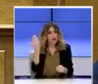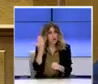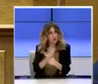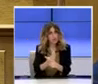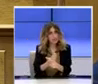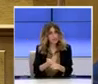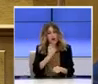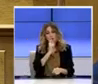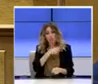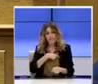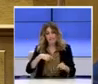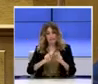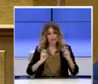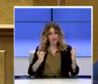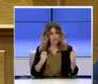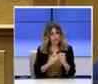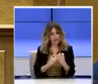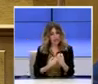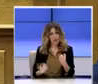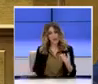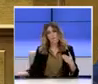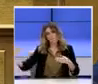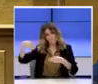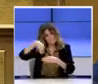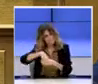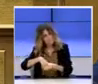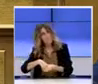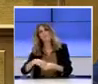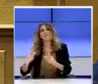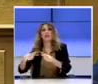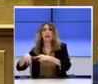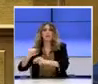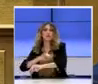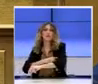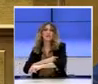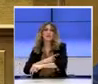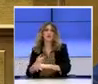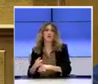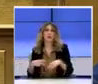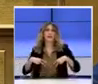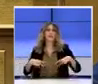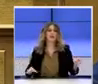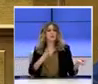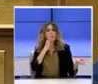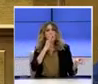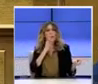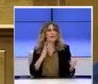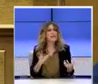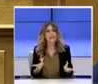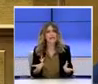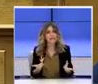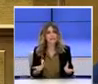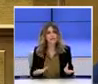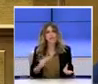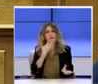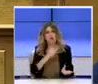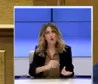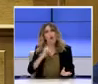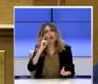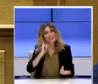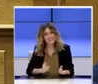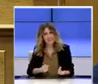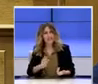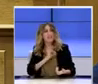της Επιτροπής και θα ερχόσασταν ενώπιο με τις αντιφάσεις σας. Ή μήπως γι' αυτό αρνείστε να